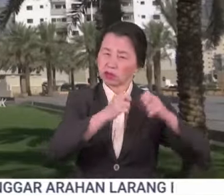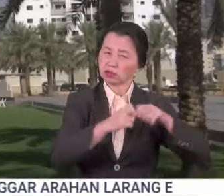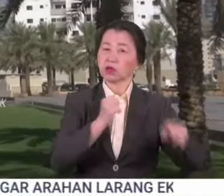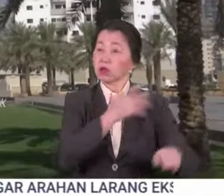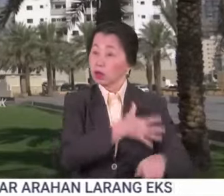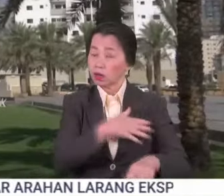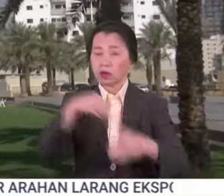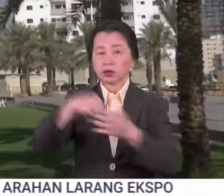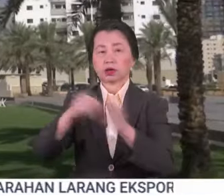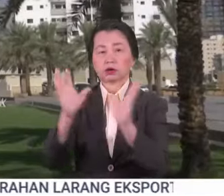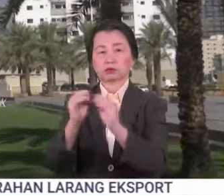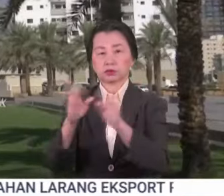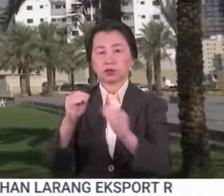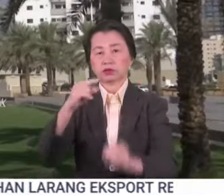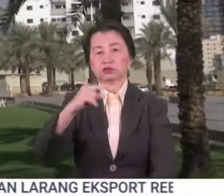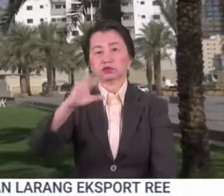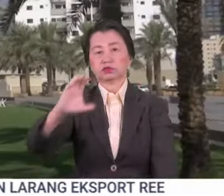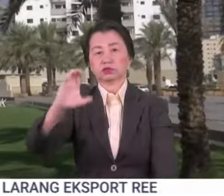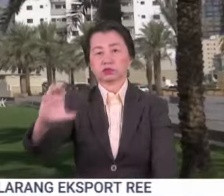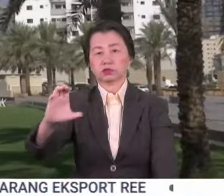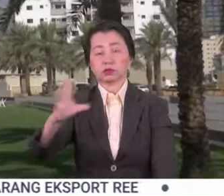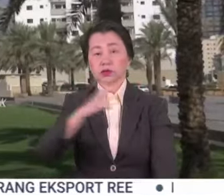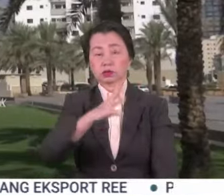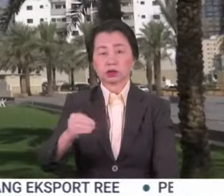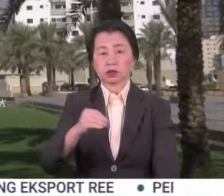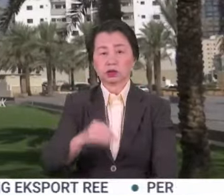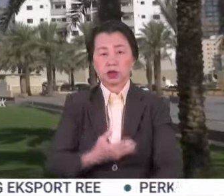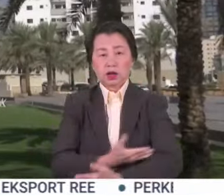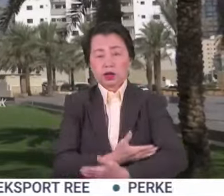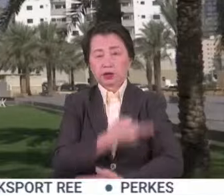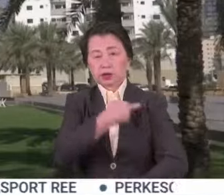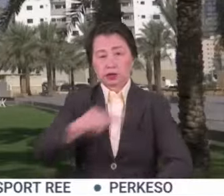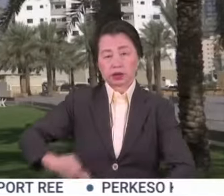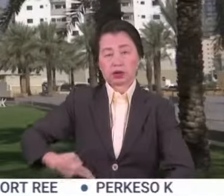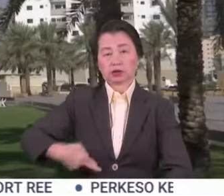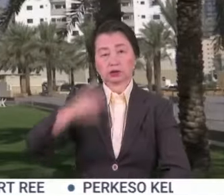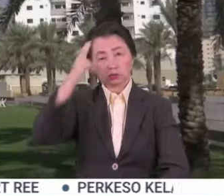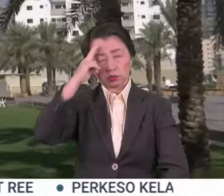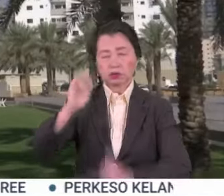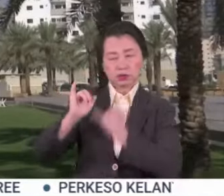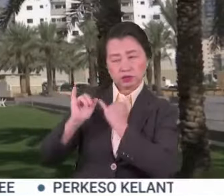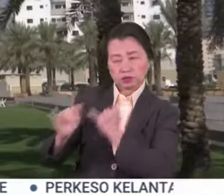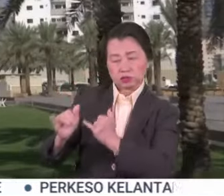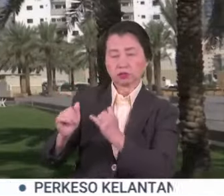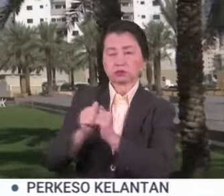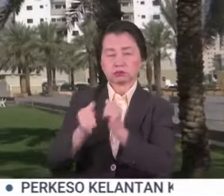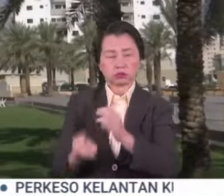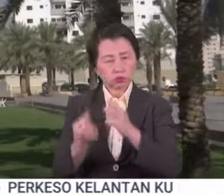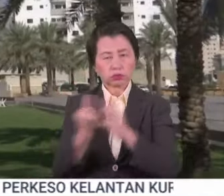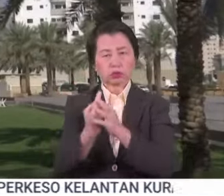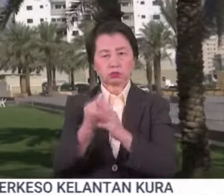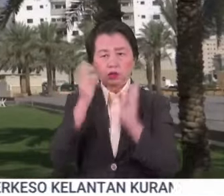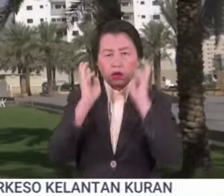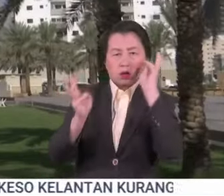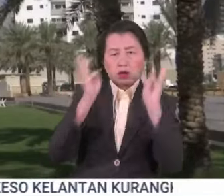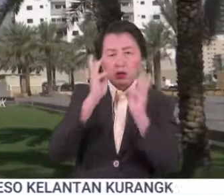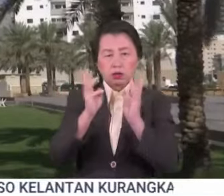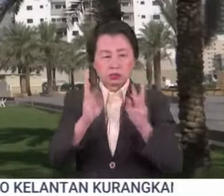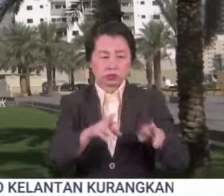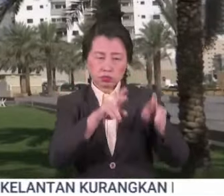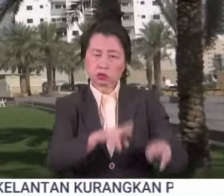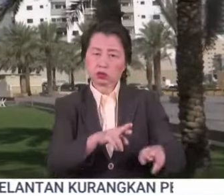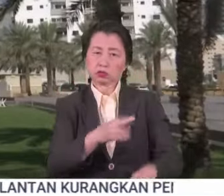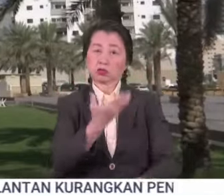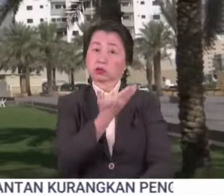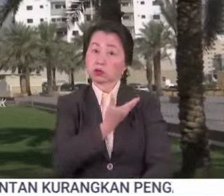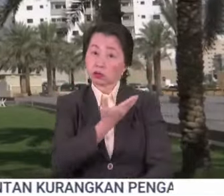sidang kemuncak Asan GCC malah Putera Mahkota Mohammad Bin Salman Senada dalam membangkitkan kebimbangan terhadap rakyat